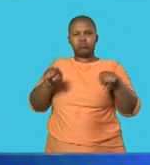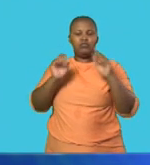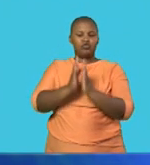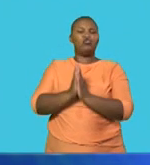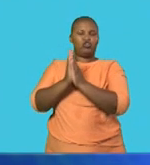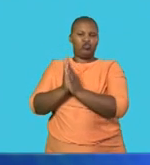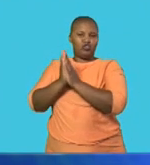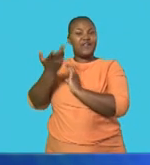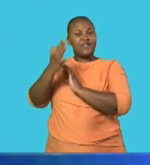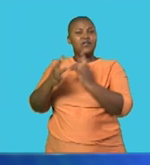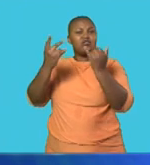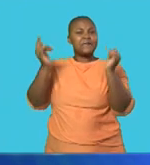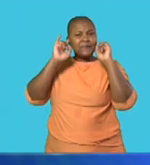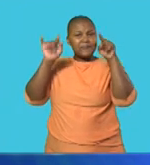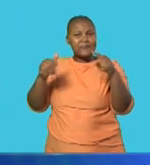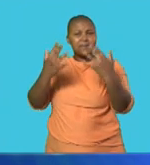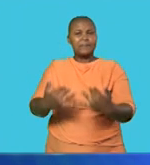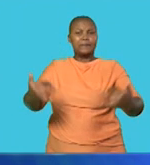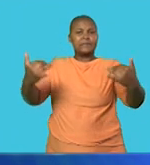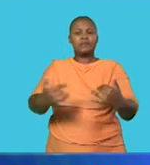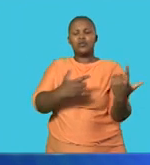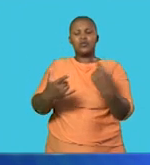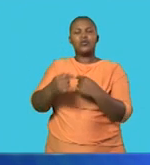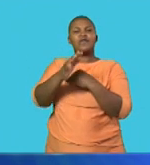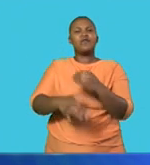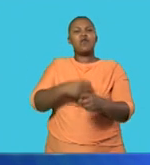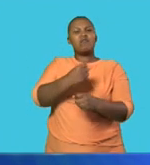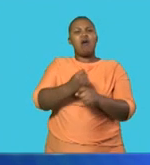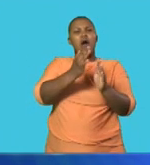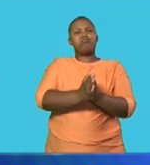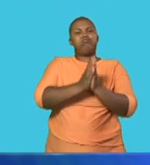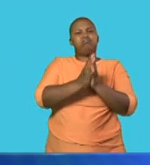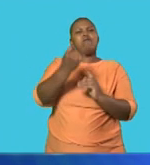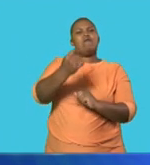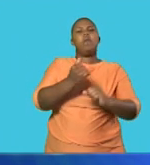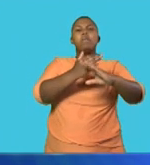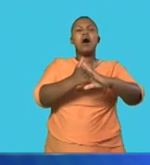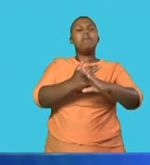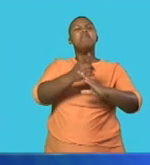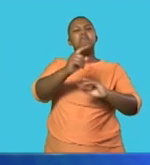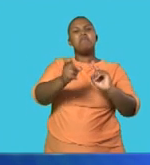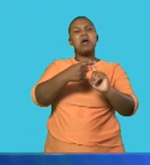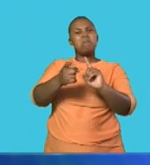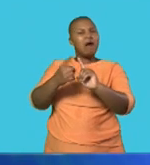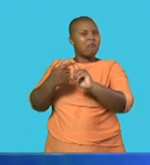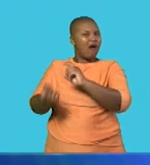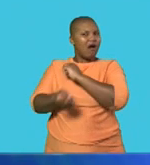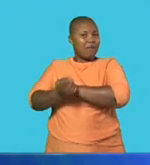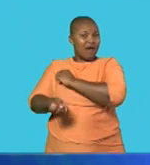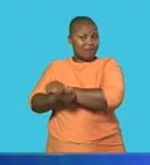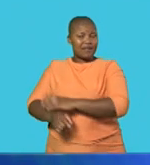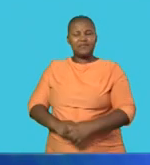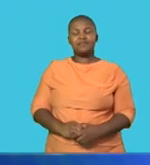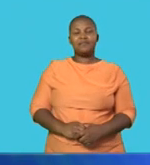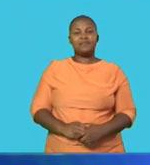e meng e bile le tema ya bone phethwang Selemo le Selemo kgahlanong le dikotsi tsa mebila le letsholo la Polokeho mebileng tshebetsong ena